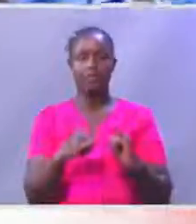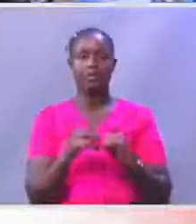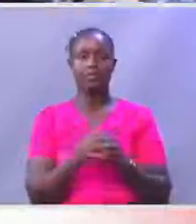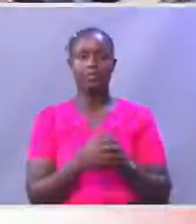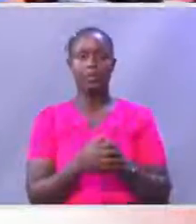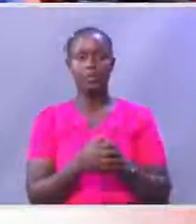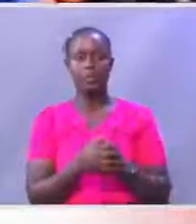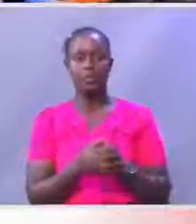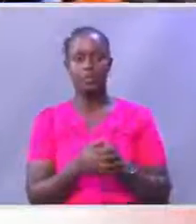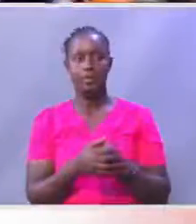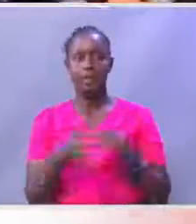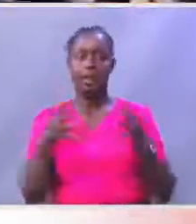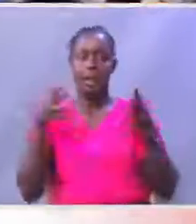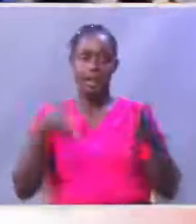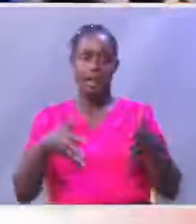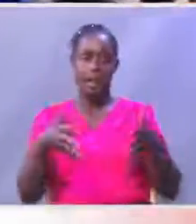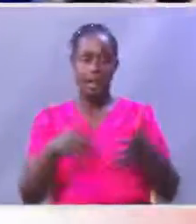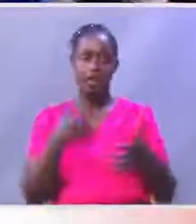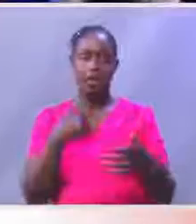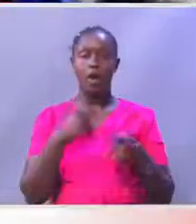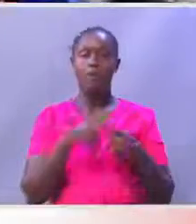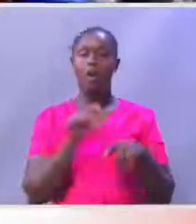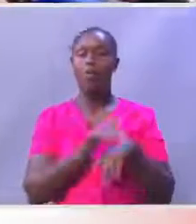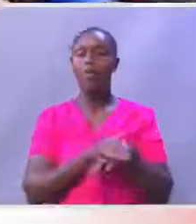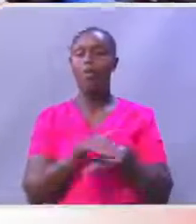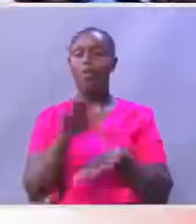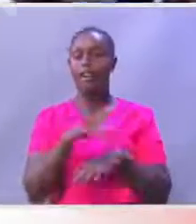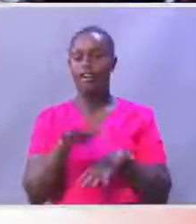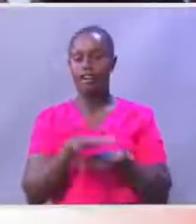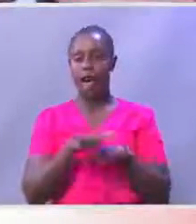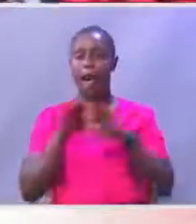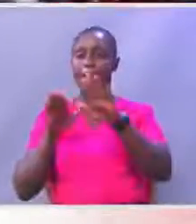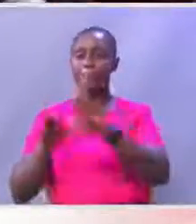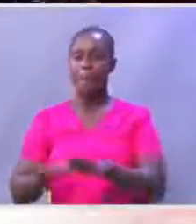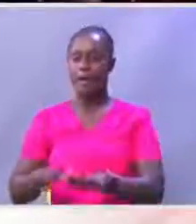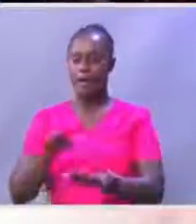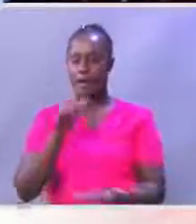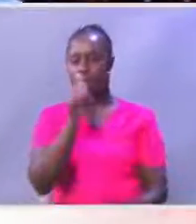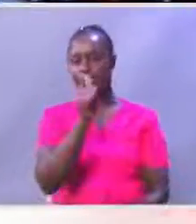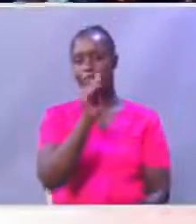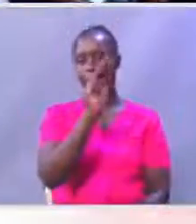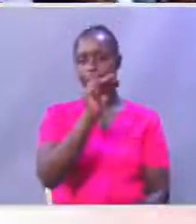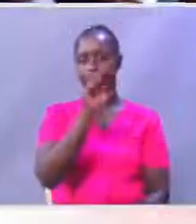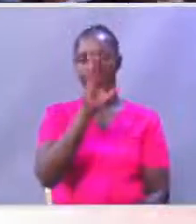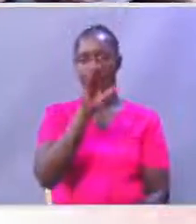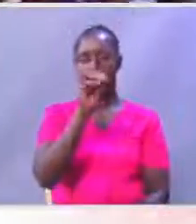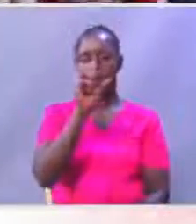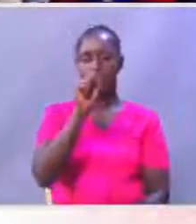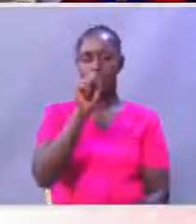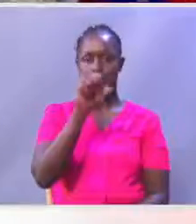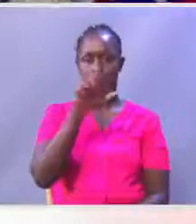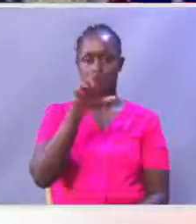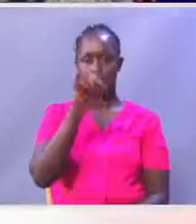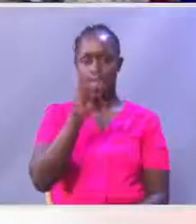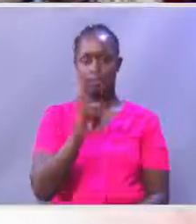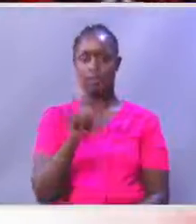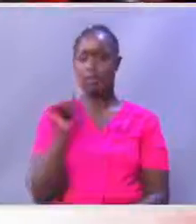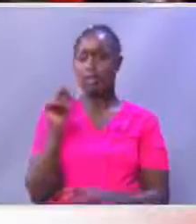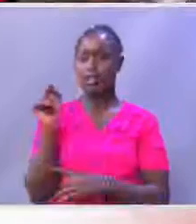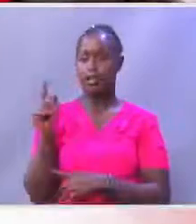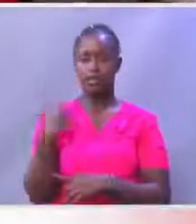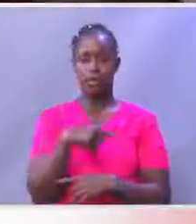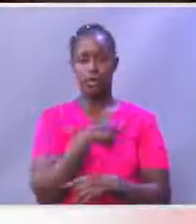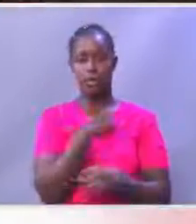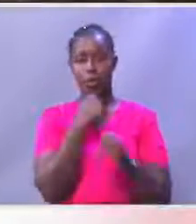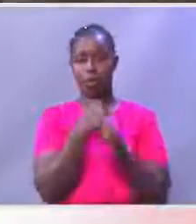Hapa mko na mbuga hapa ya Amboseli. Na Amboseli haleti faida kwa hapa, sio? Tutafanya kama vile nafanyika